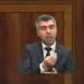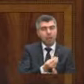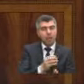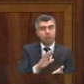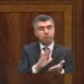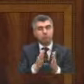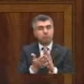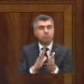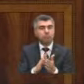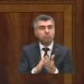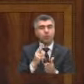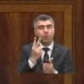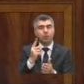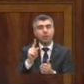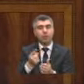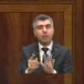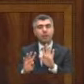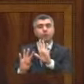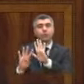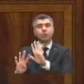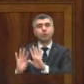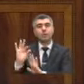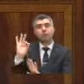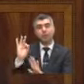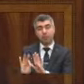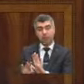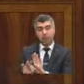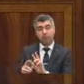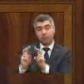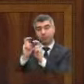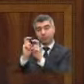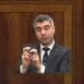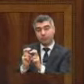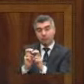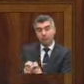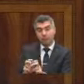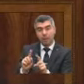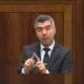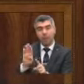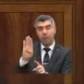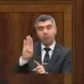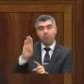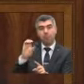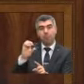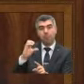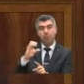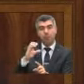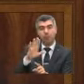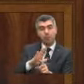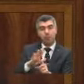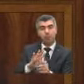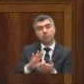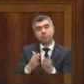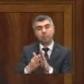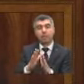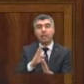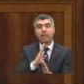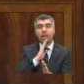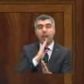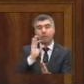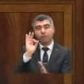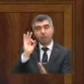حدود 2.9%، وانخفضت بالسلك الثانوي الإعدادي من